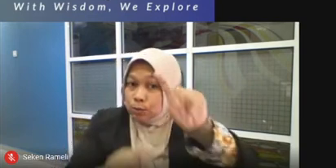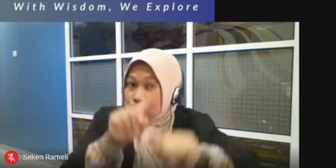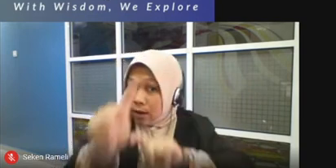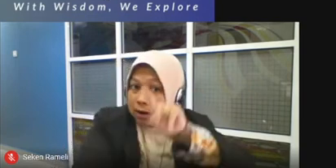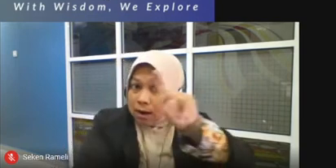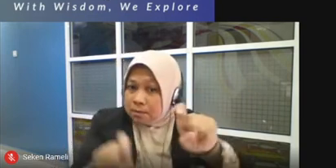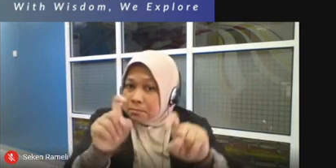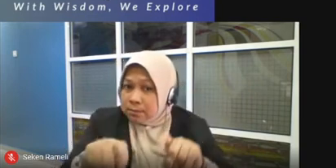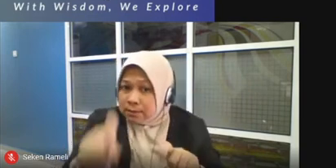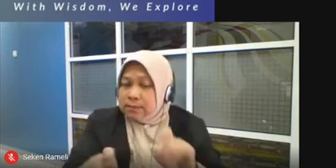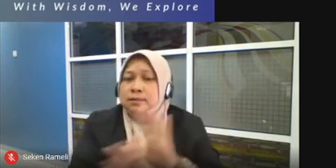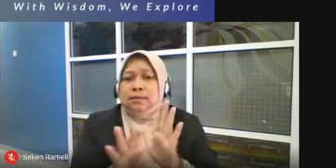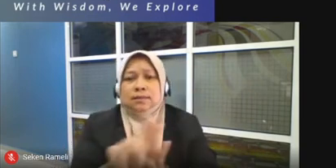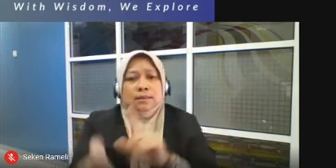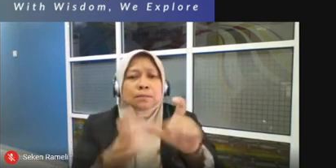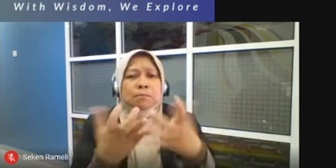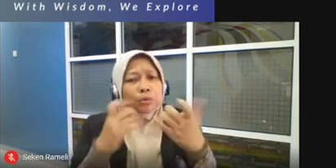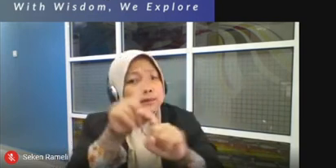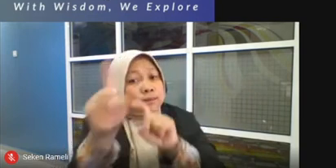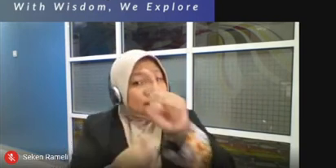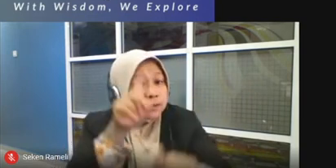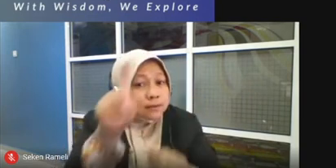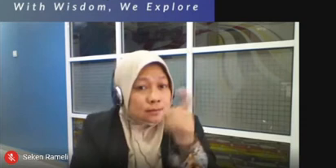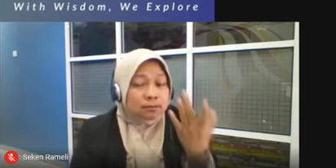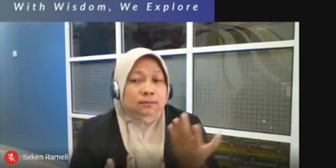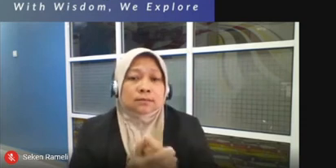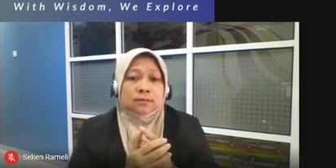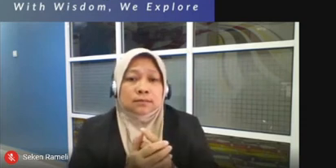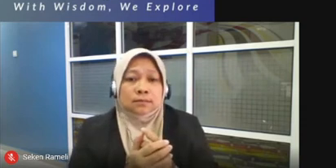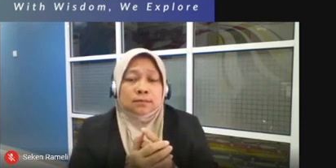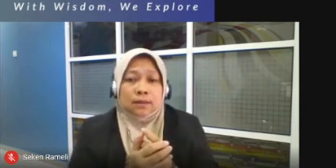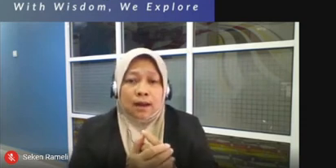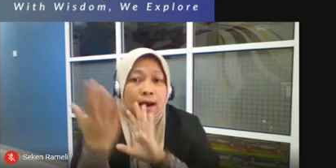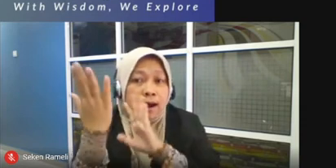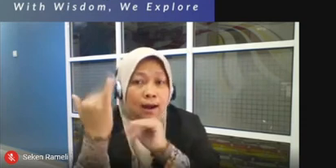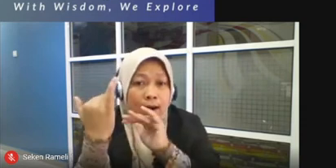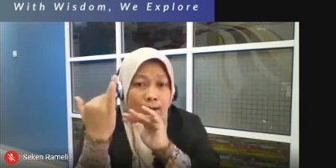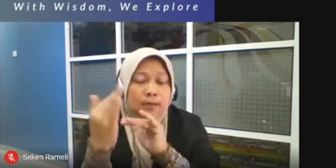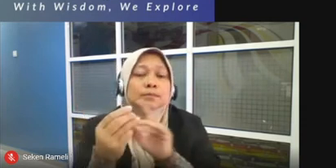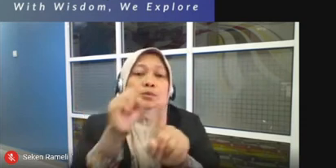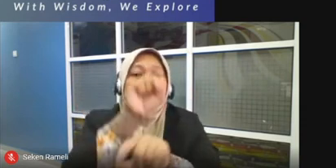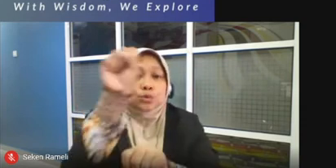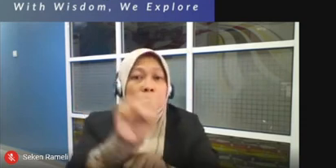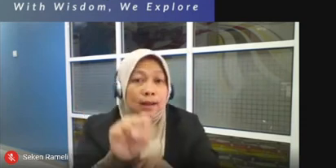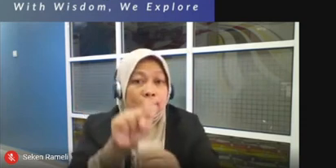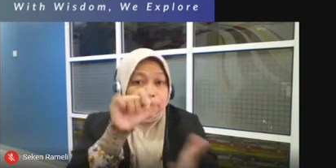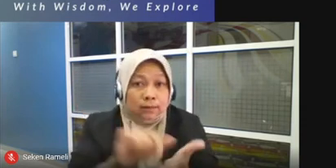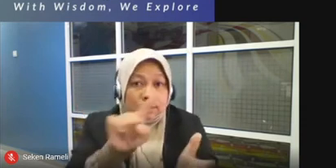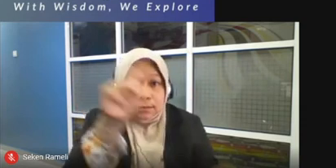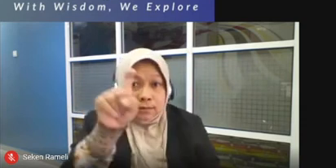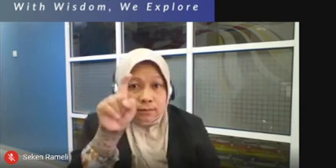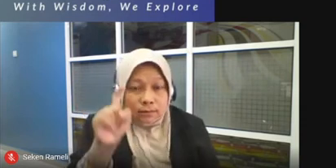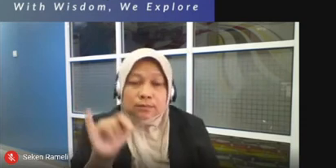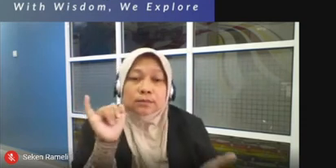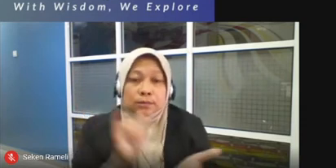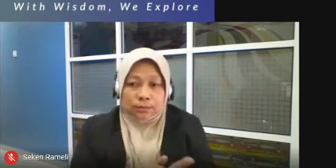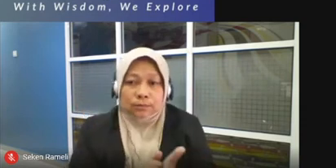perlu ditanya, yang nak ditanya, supaya apa ni, harap-harapnya soalan yang diberikan oleh tuan-tuan dan puan-puan